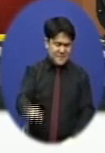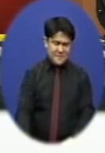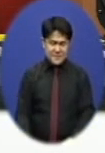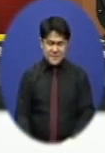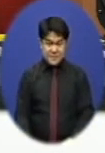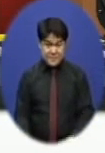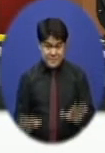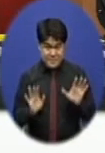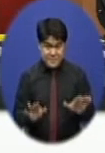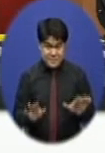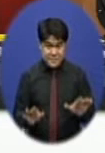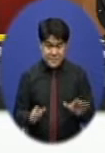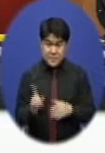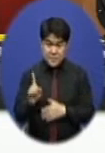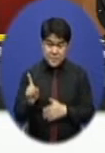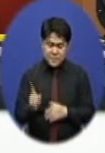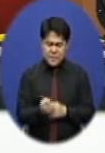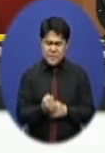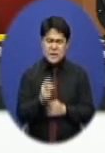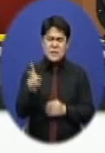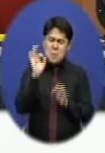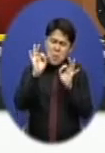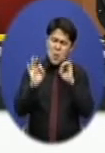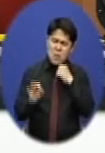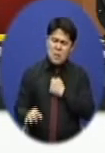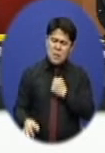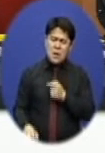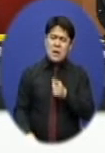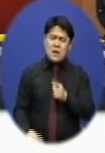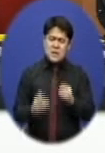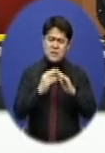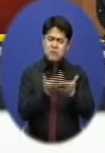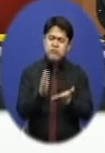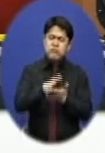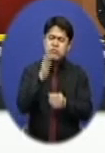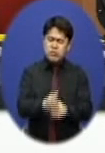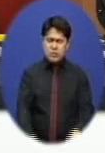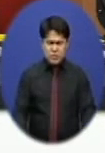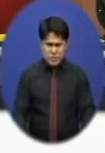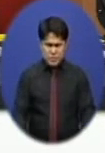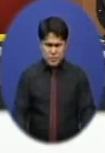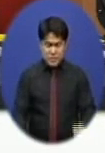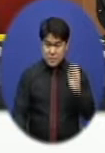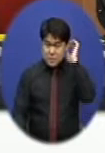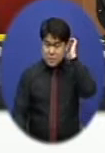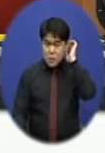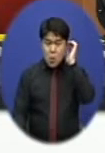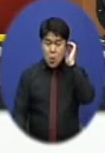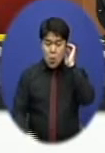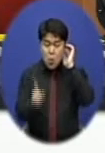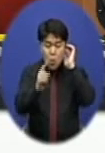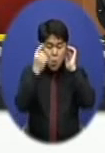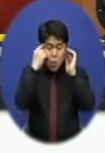제가 집에 집수련이라고 테레비도 못 봐. 답답해 죽겠어. 오메, 오메. 집을 수리하셨어요? 집을 뭐 왜